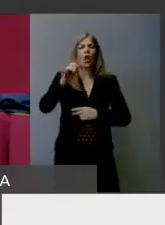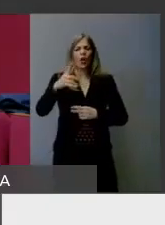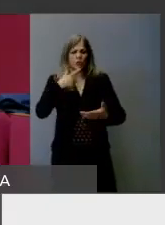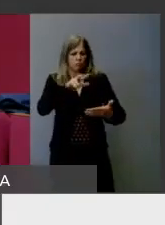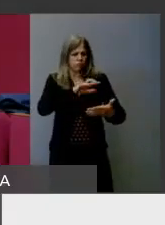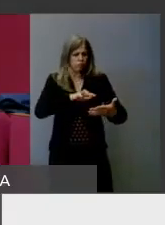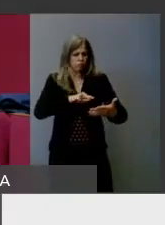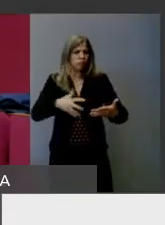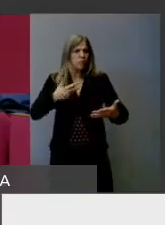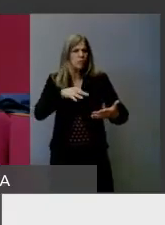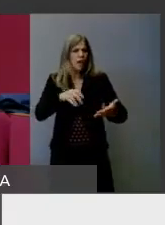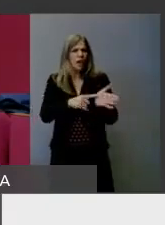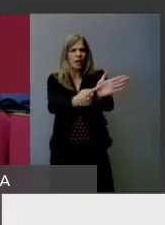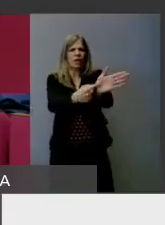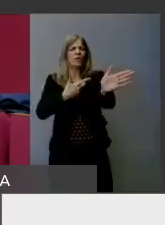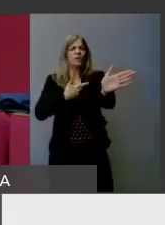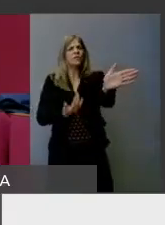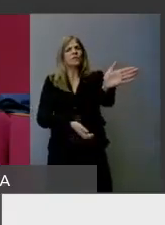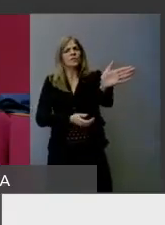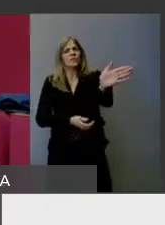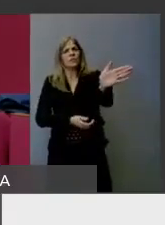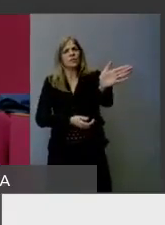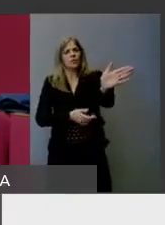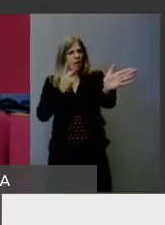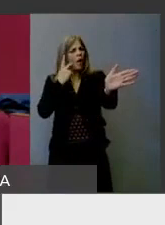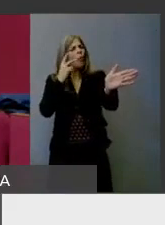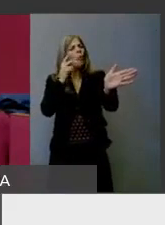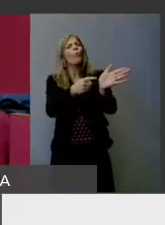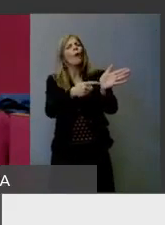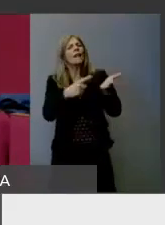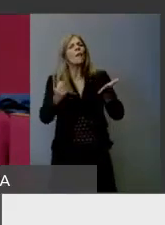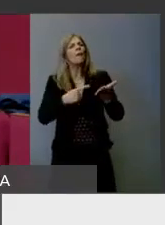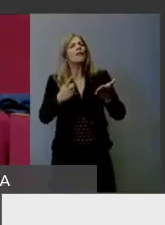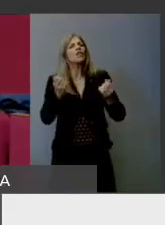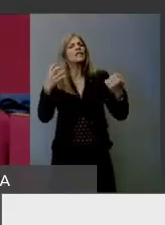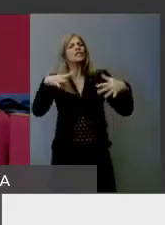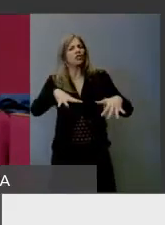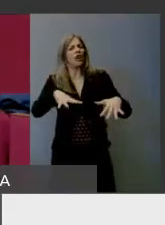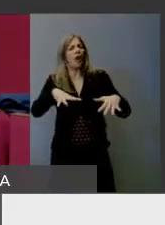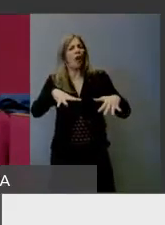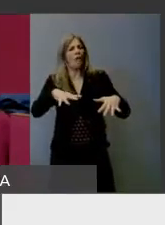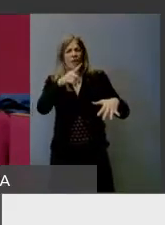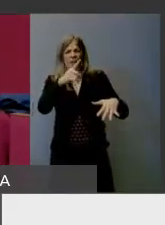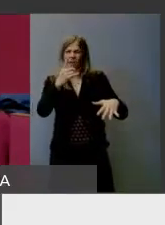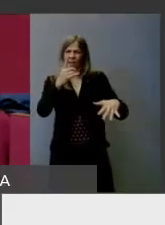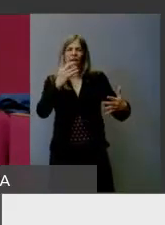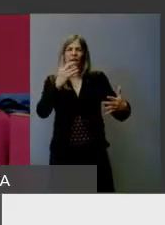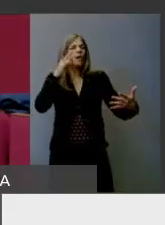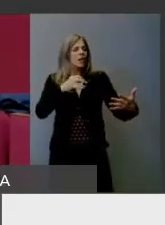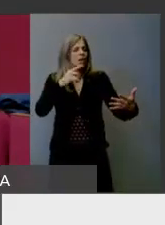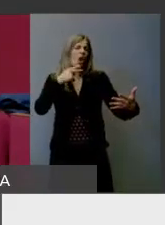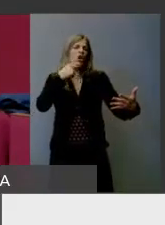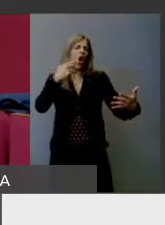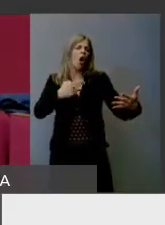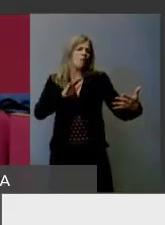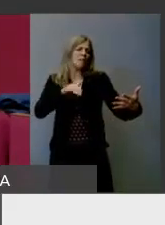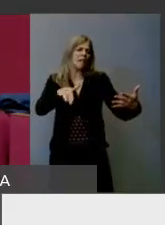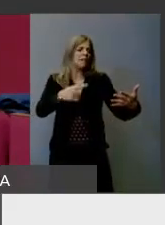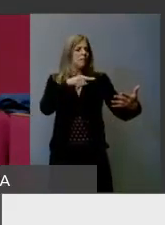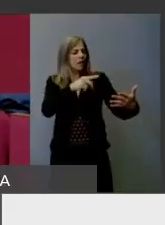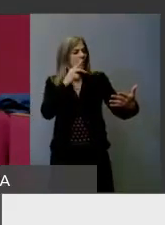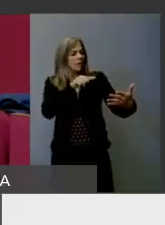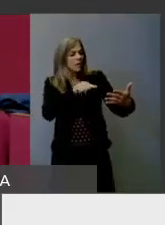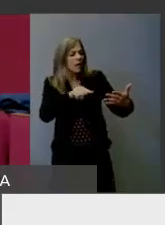pagina 19, assessore, se non è distratto, e se parte da pagina 19, io non faccio i nomi, lei troverà valore di